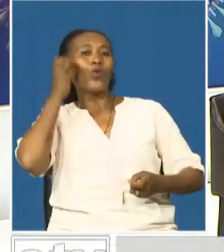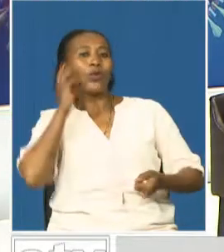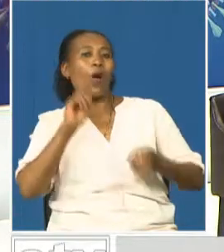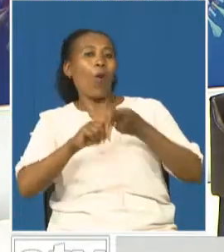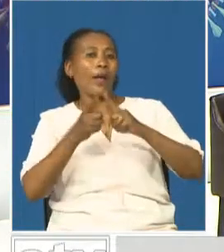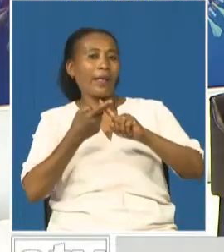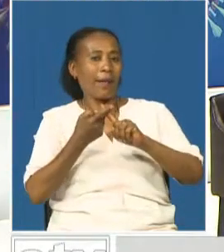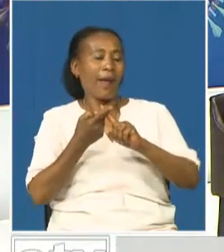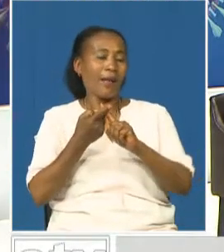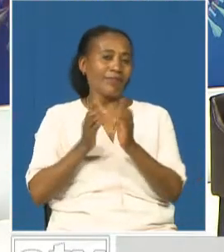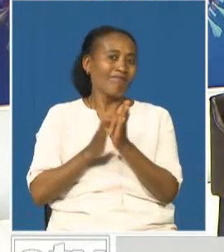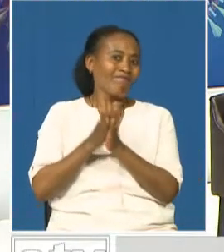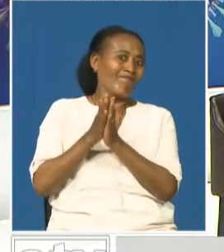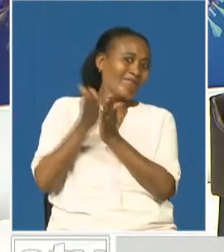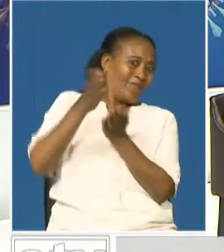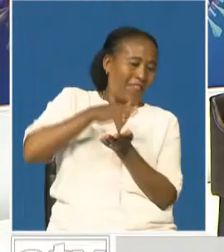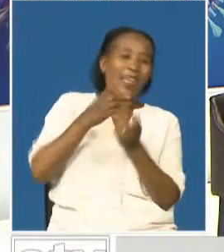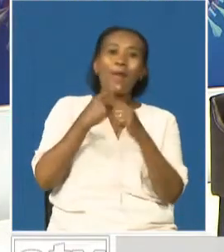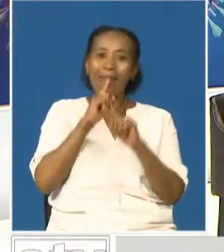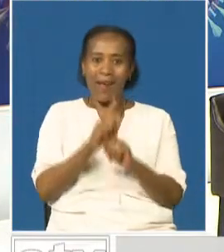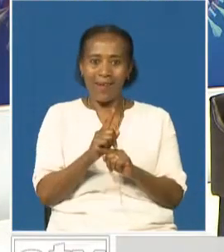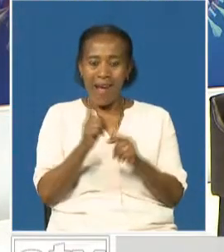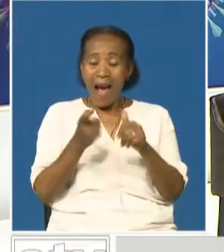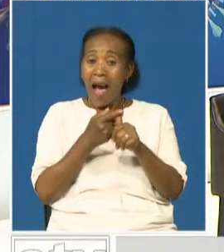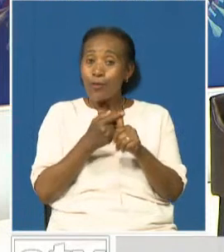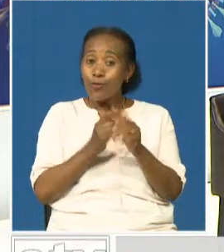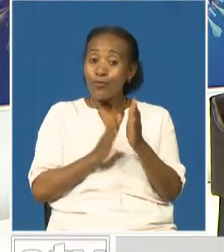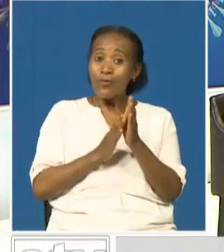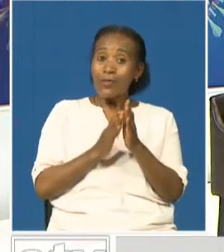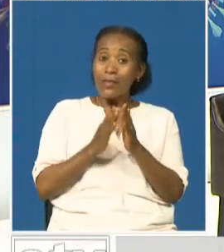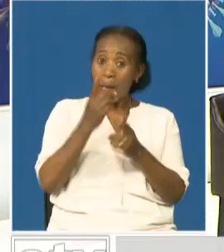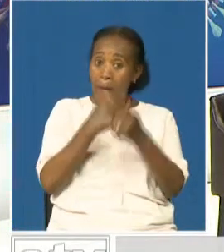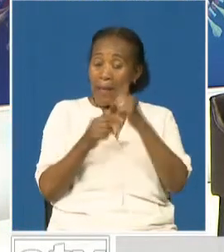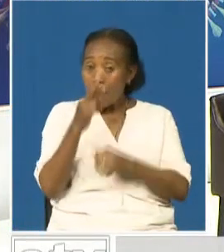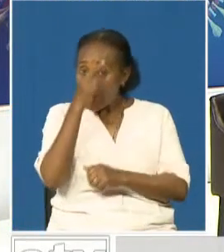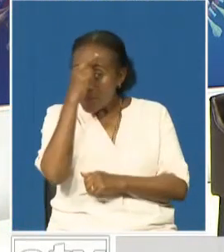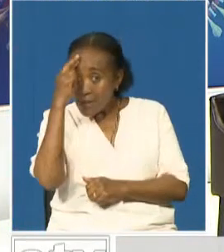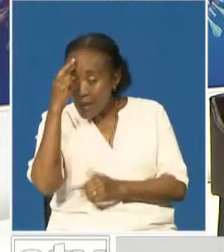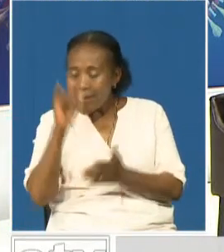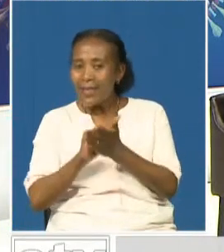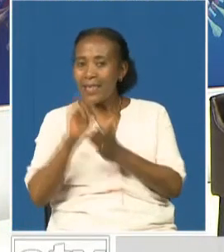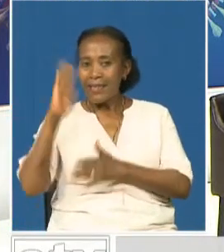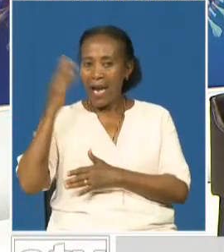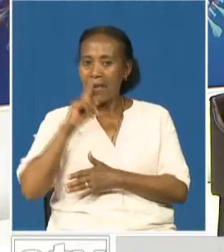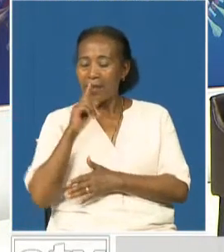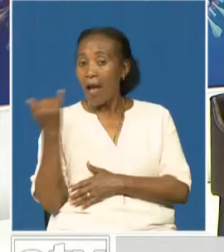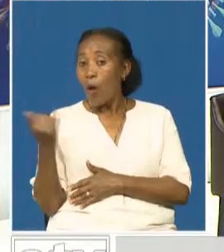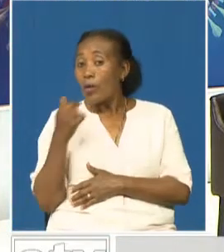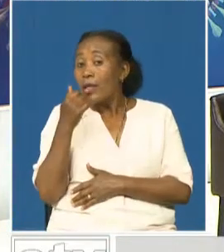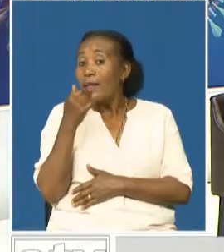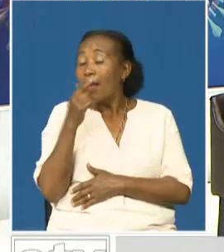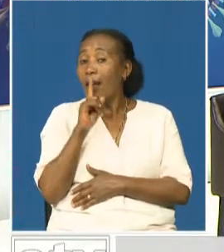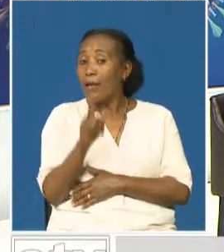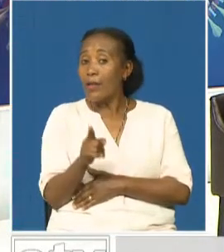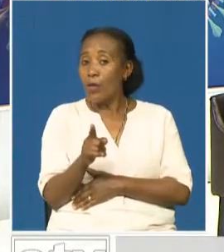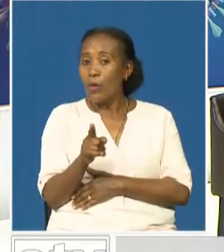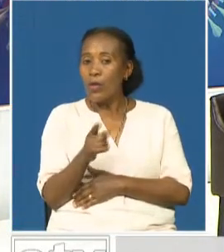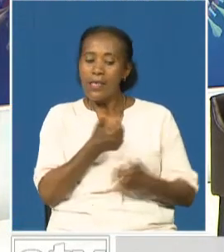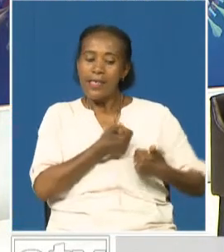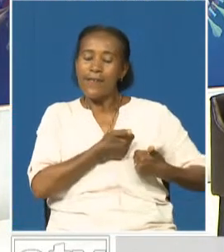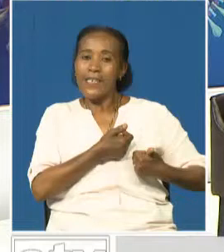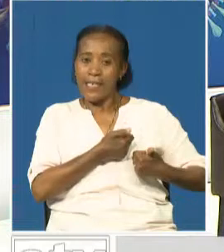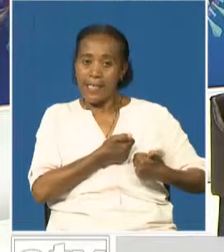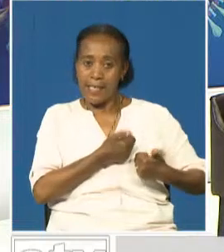ጓደኝነት የሚያዘነብላል አንዱ የሚያዘነብልበት ምክንያት እንደዚህ አይነት አንተ አሁን እንዳቀረብከው